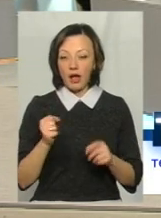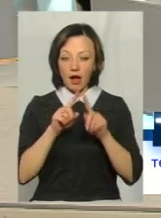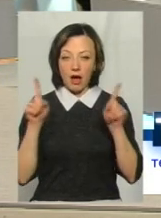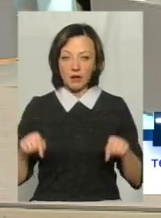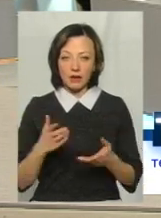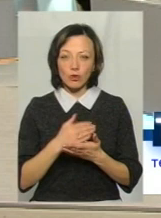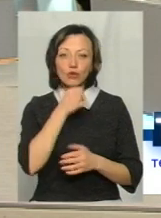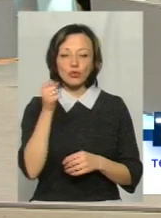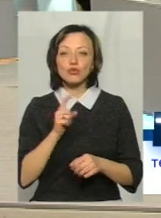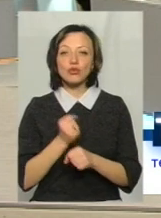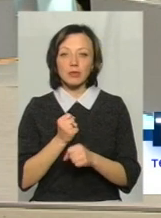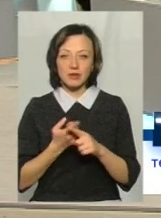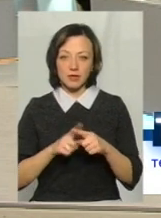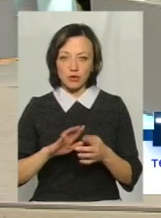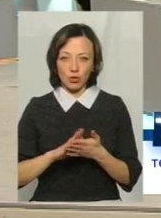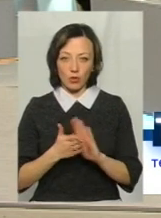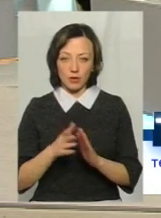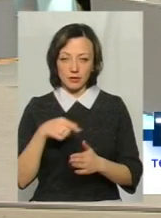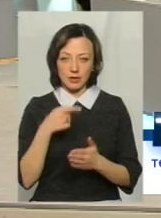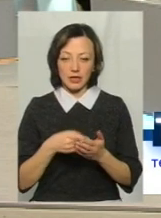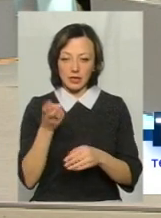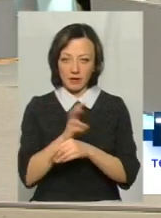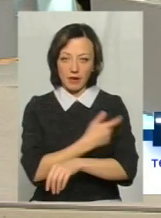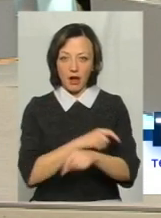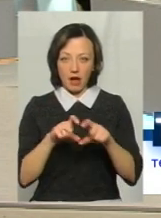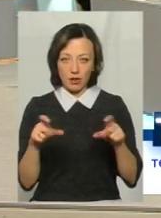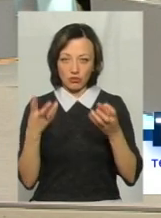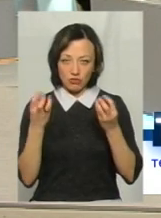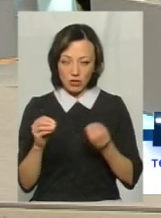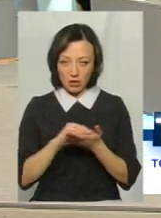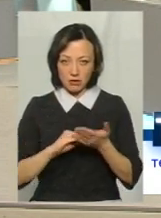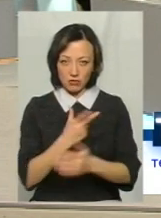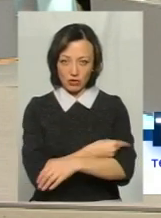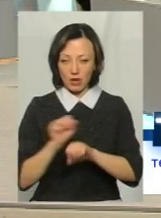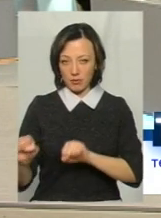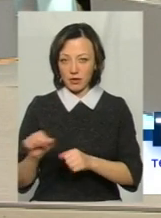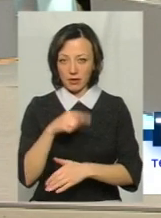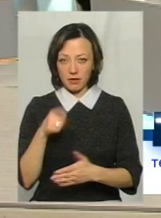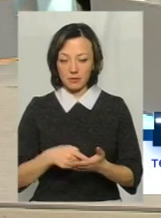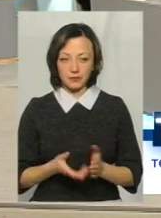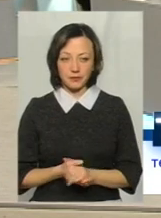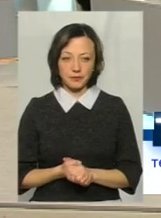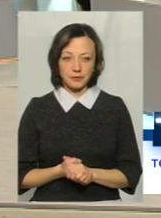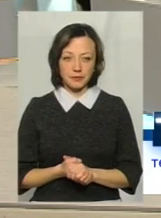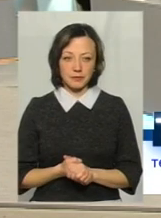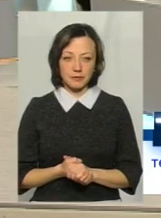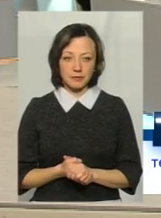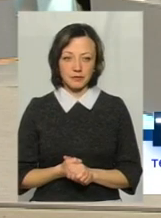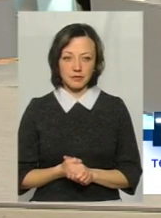є. Дорослим що робити в цій ситуації? Іти, ну, в лікарню і просто ще раз робити щеплення? Ну, можливо, ще